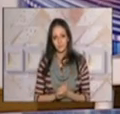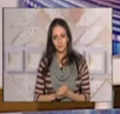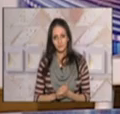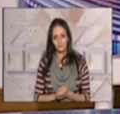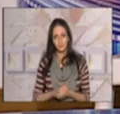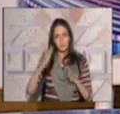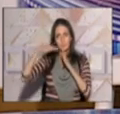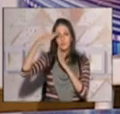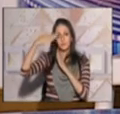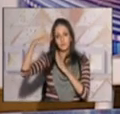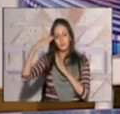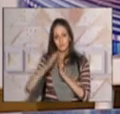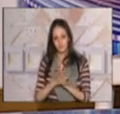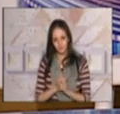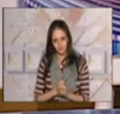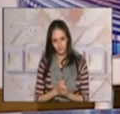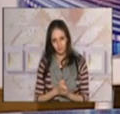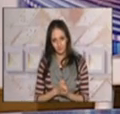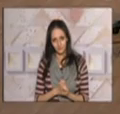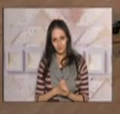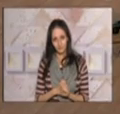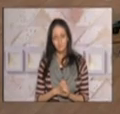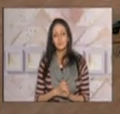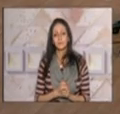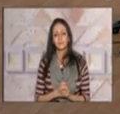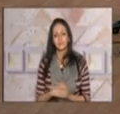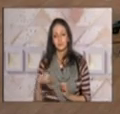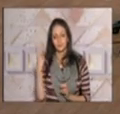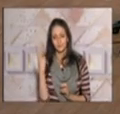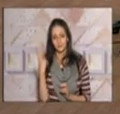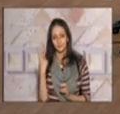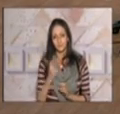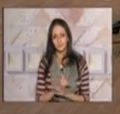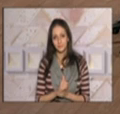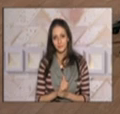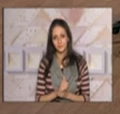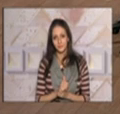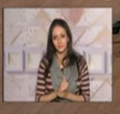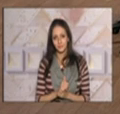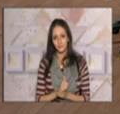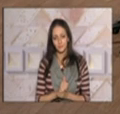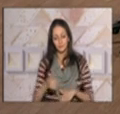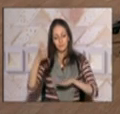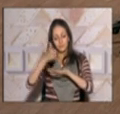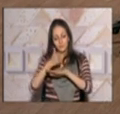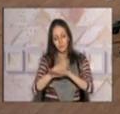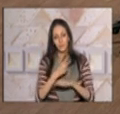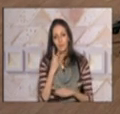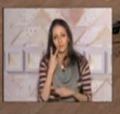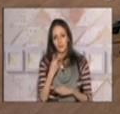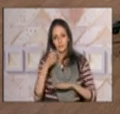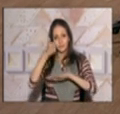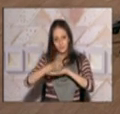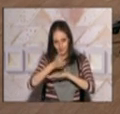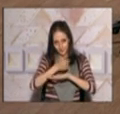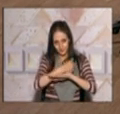وبتطمح من خلال الفعالية ديت أو من خلال تحقيق الفعالية لحاجتين أساسيتين الحقيقة، ودول يمكن اللي كنا بنركز عليهم